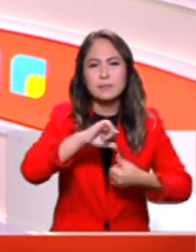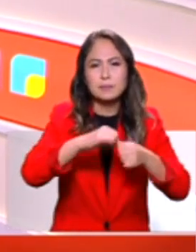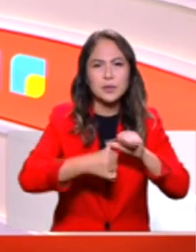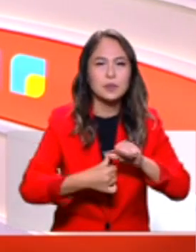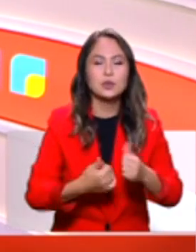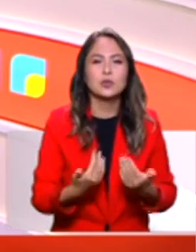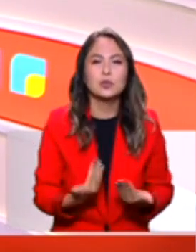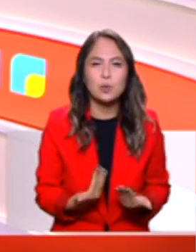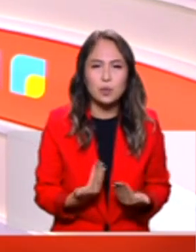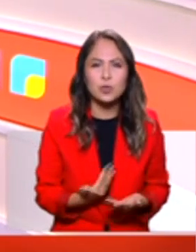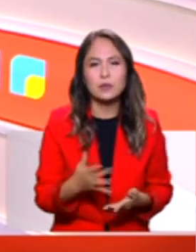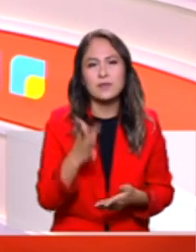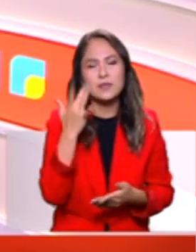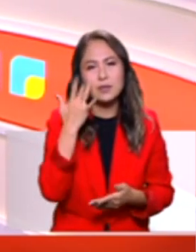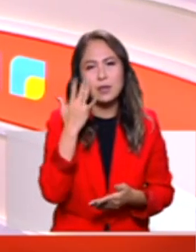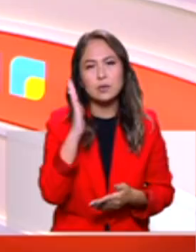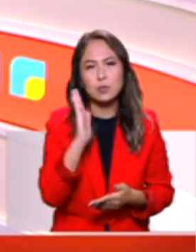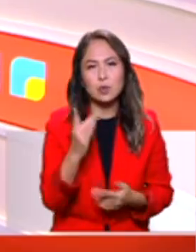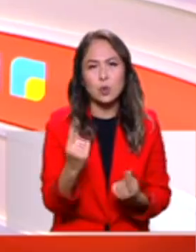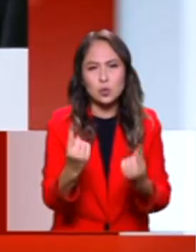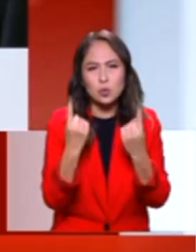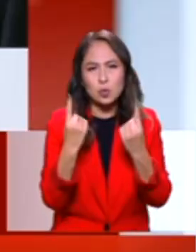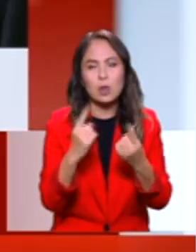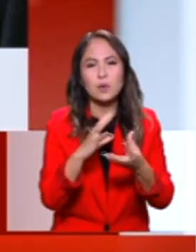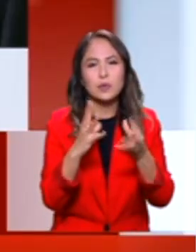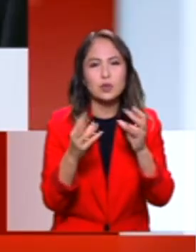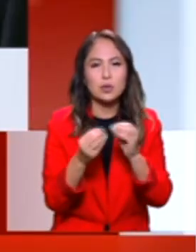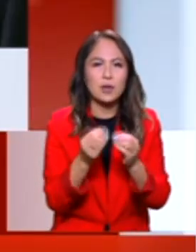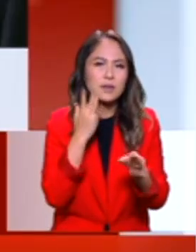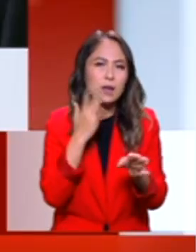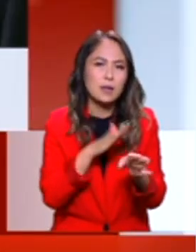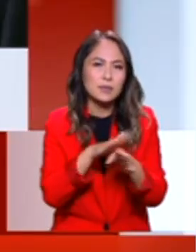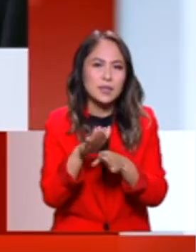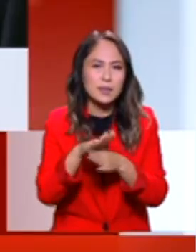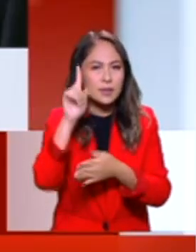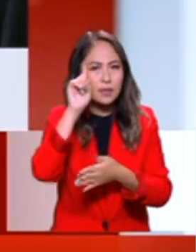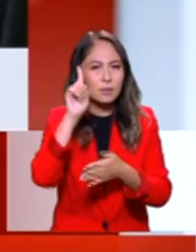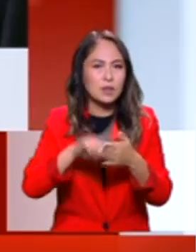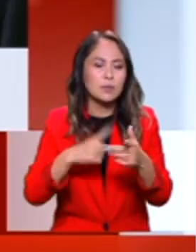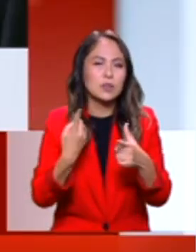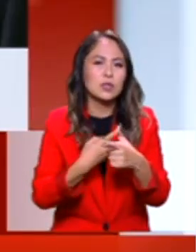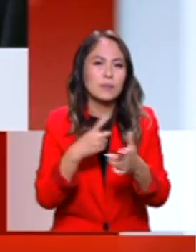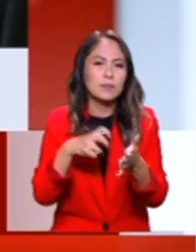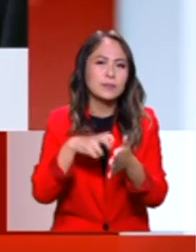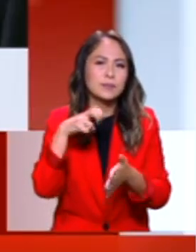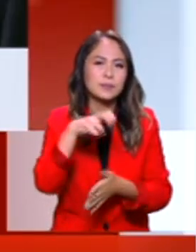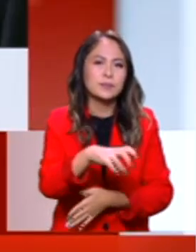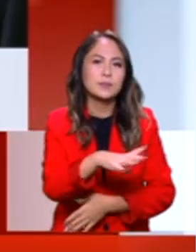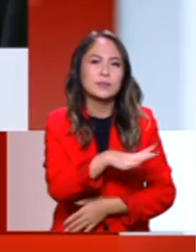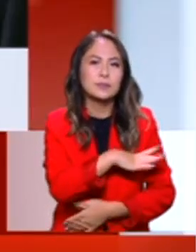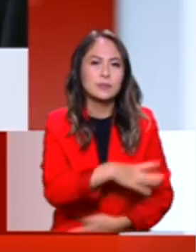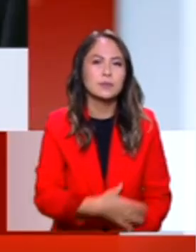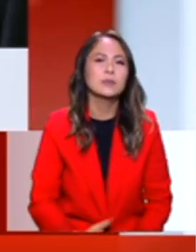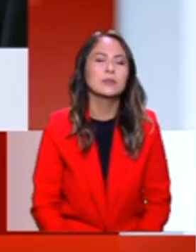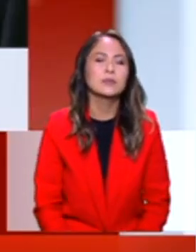мен игілігі үшін көпжақты ынтымақтың орасан зор әлеуетін жүзеге асыра алатынымызға сенімдімін деп жазылған жеделхатта.